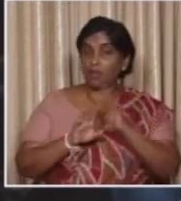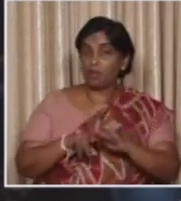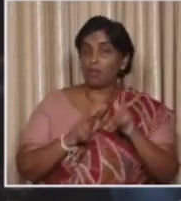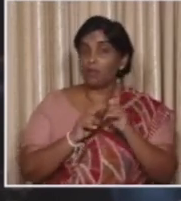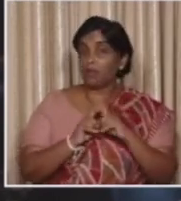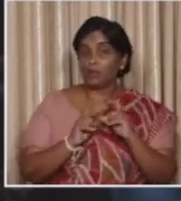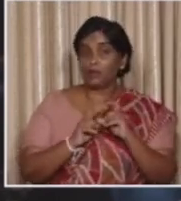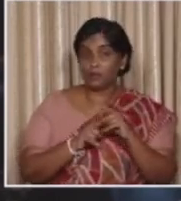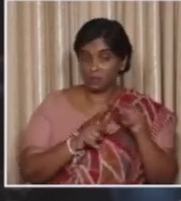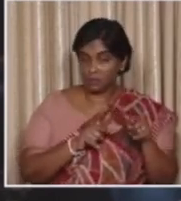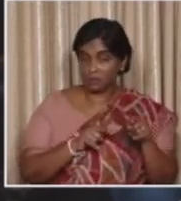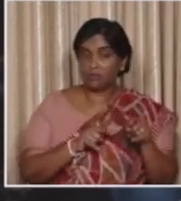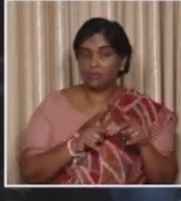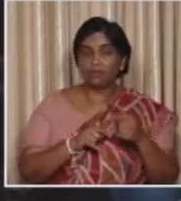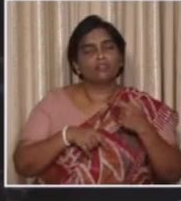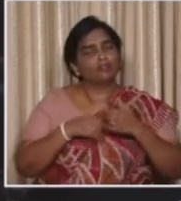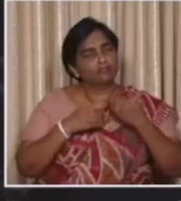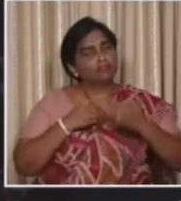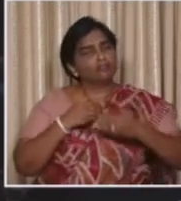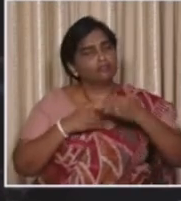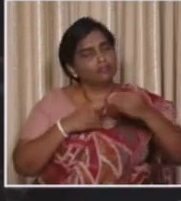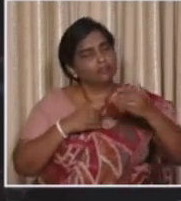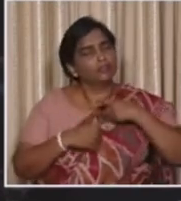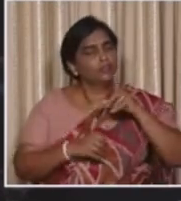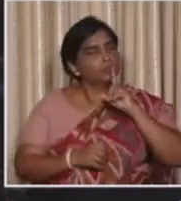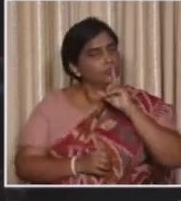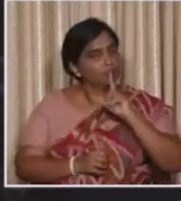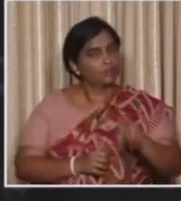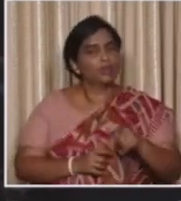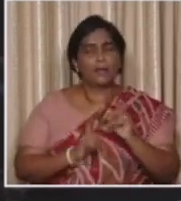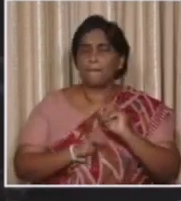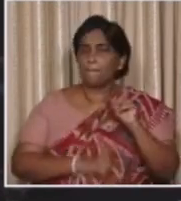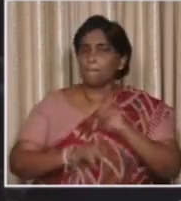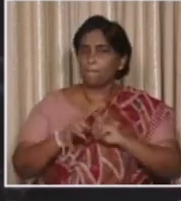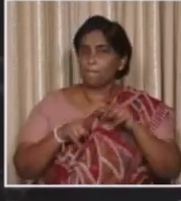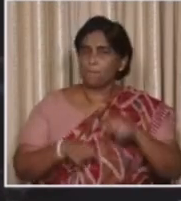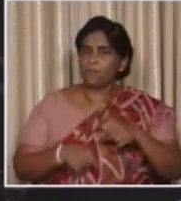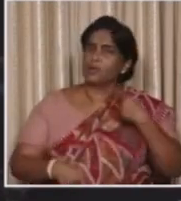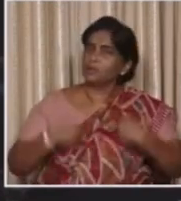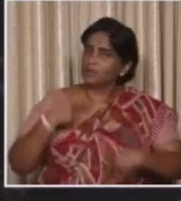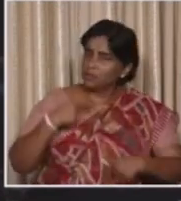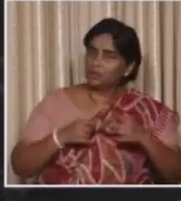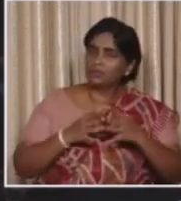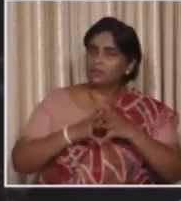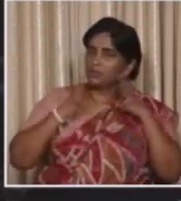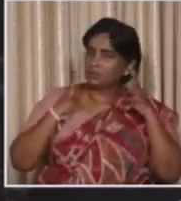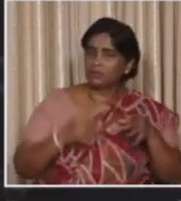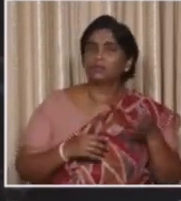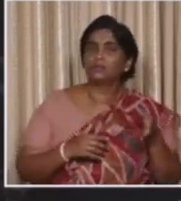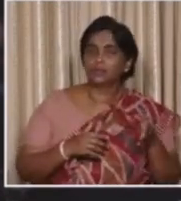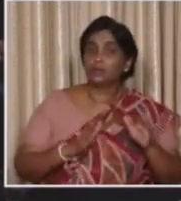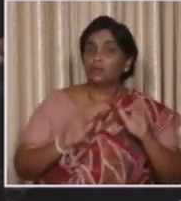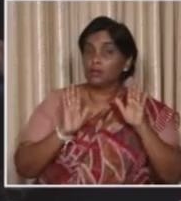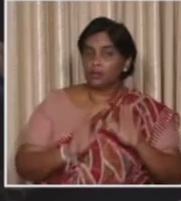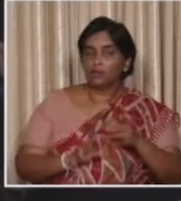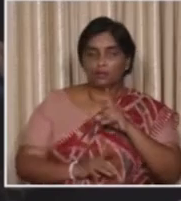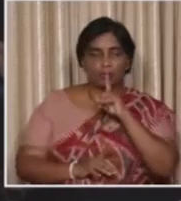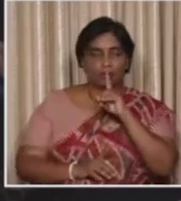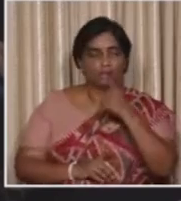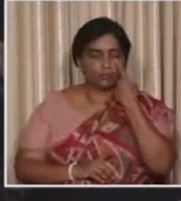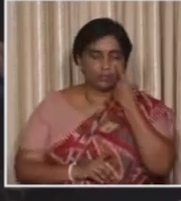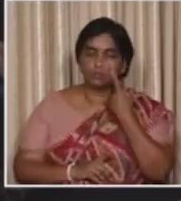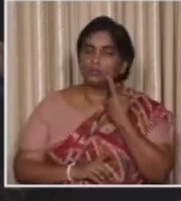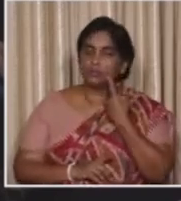අධ්‍යාපන තත්ත්වය. කාලයක් තිස්සේ අපි කතා කරමු. මේ පාර්ලිමේන්තුවේ වාද විවාද කරලා තියෙන තරම් කාලේ. නමුත් කියන්න කනගාටුයි.